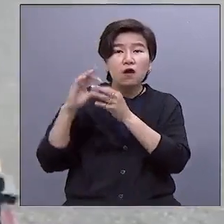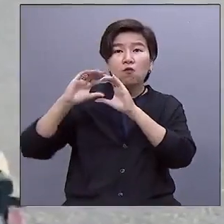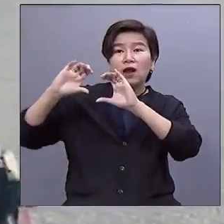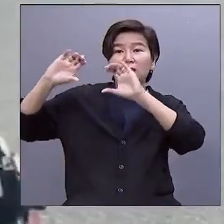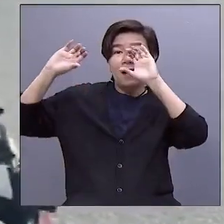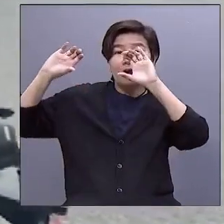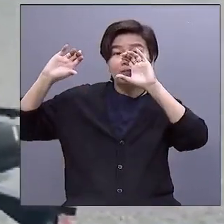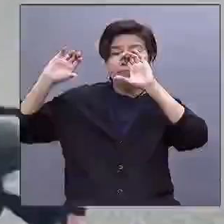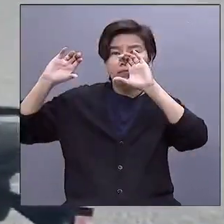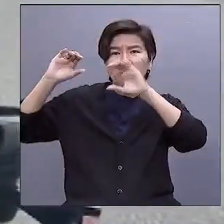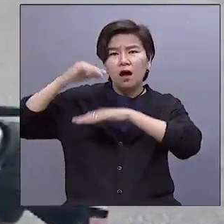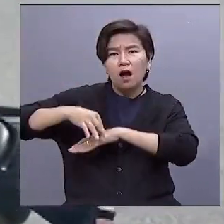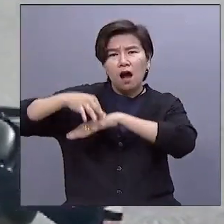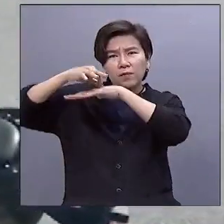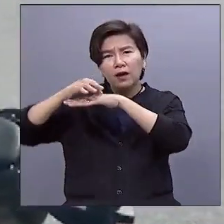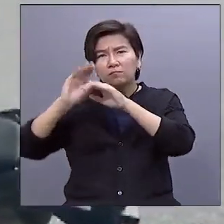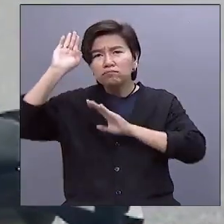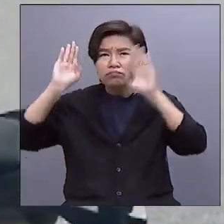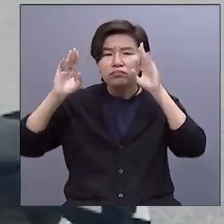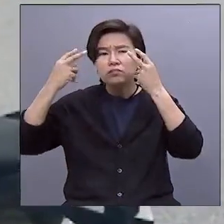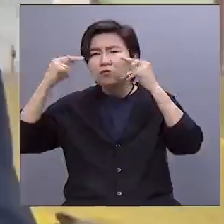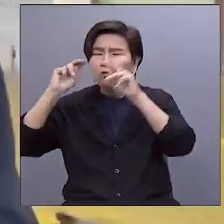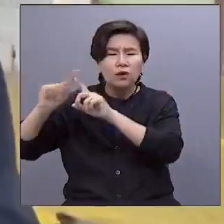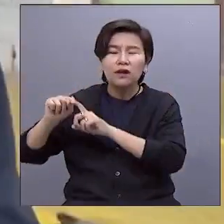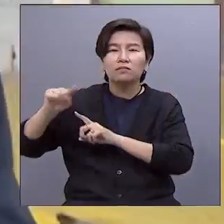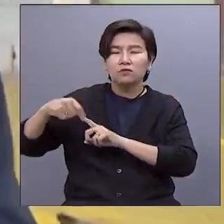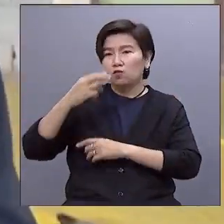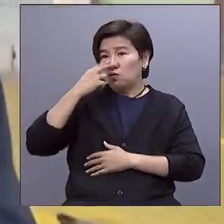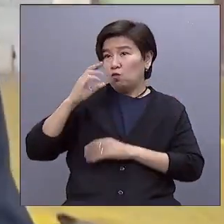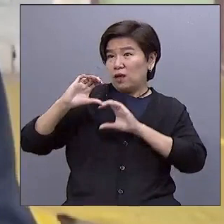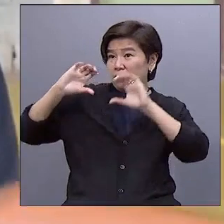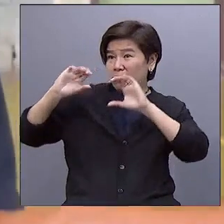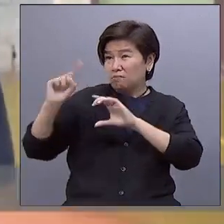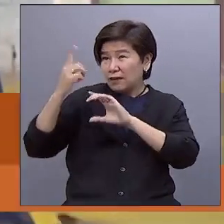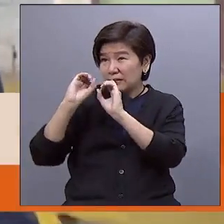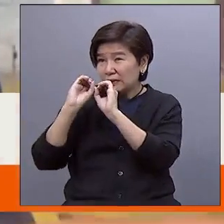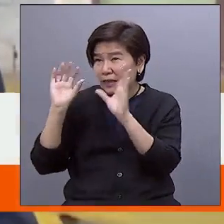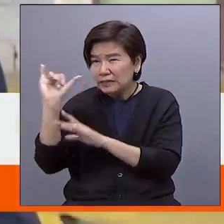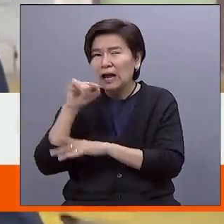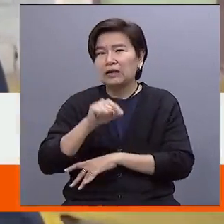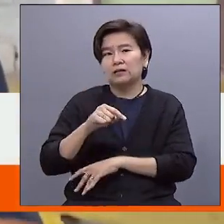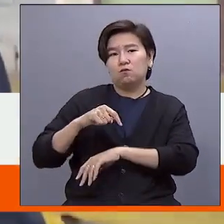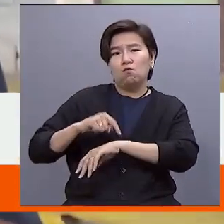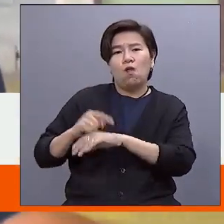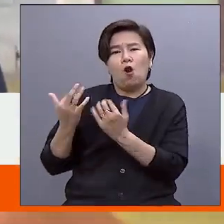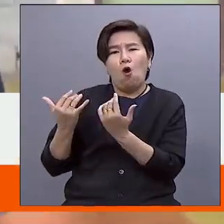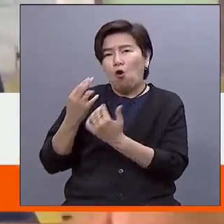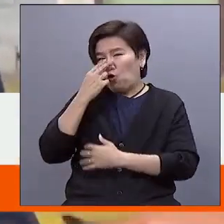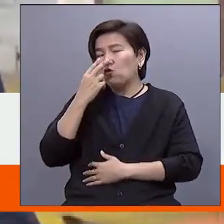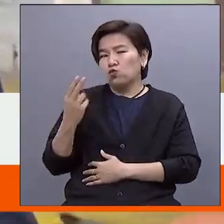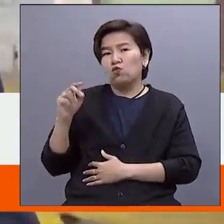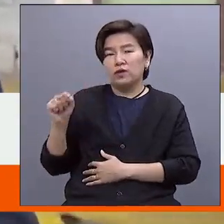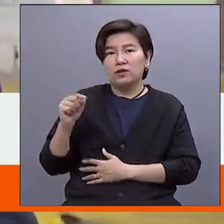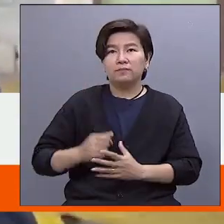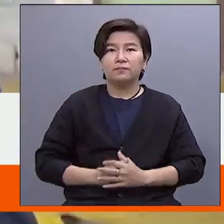าทีความชัดเจนจากรัฐบาลชุดใหม่ครับ บรรยากาศเนี่ยมันก็ไม่ได้มีข้อพูดคุยมันก็ไม่ได้มีอะไรกันนะใน